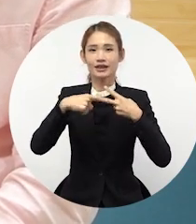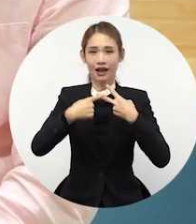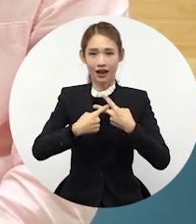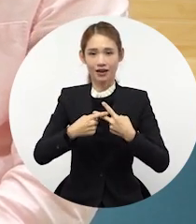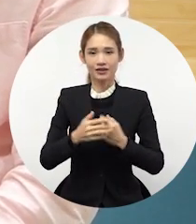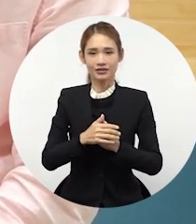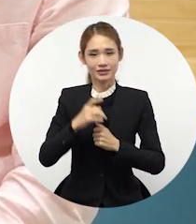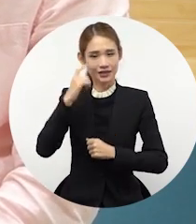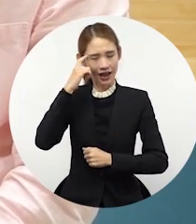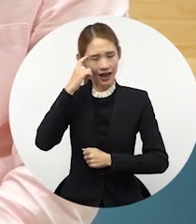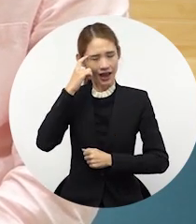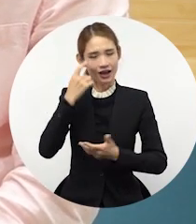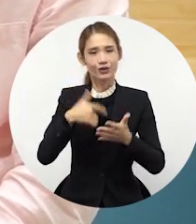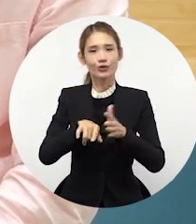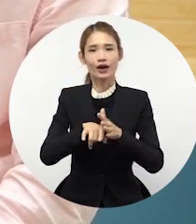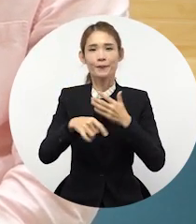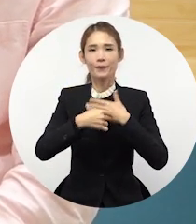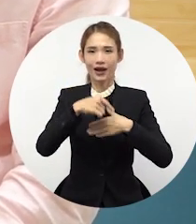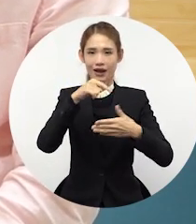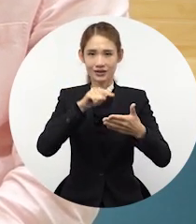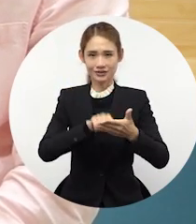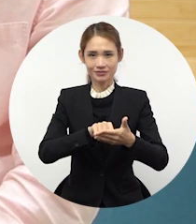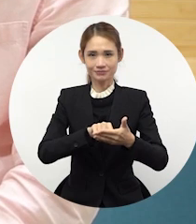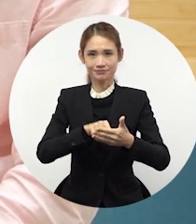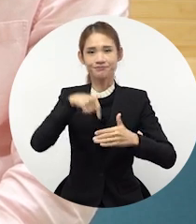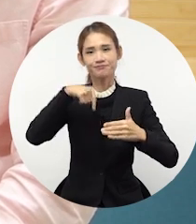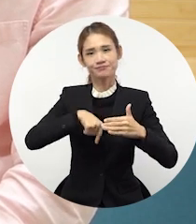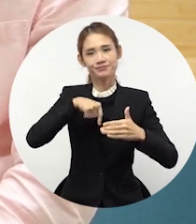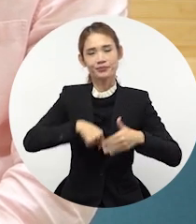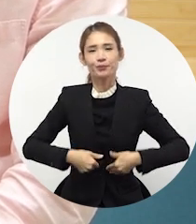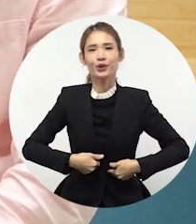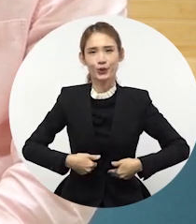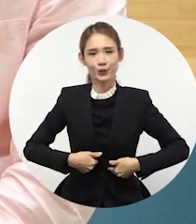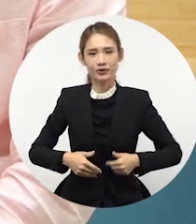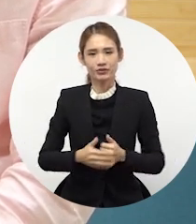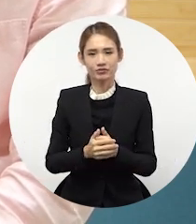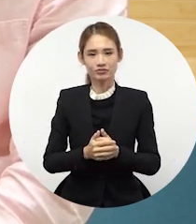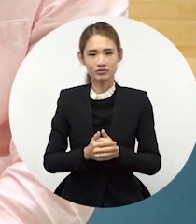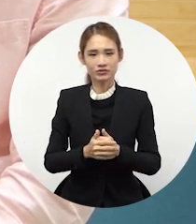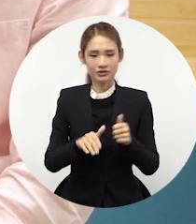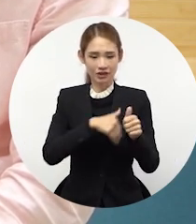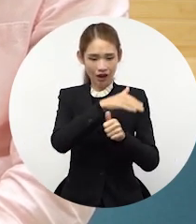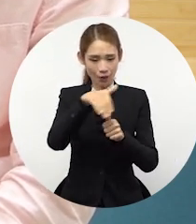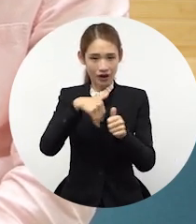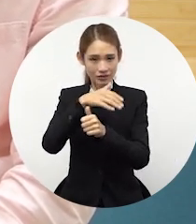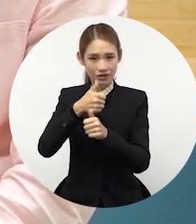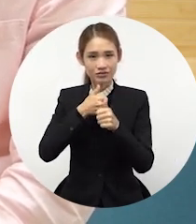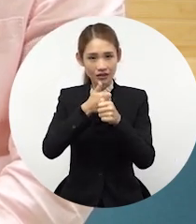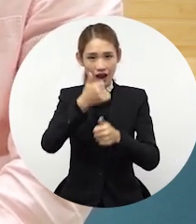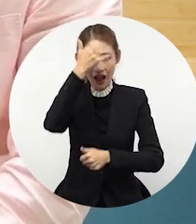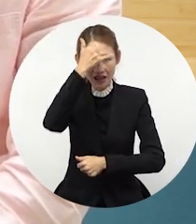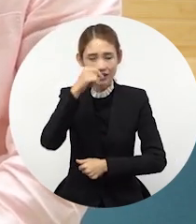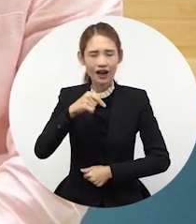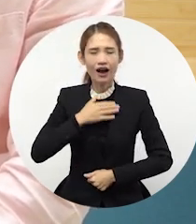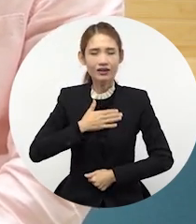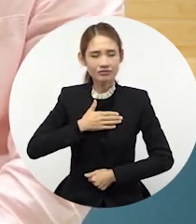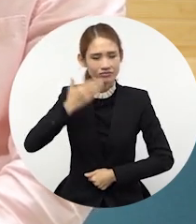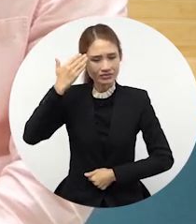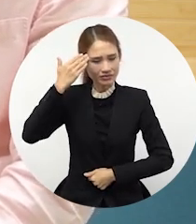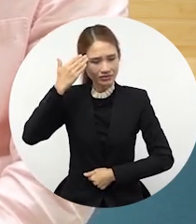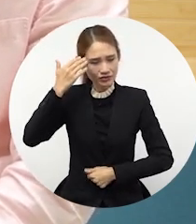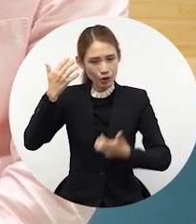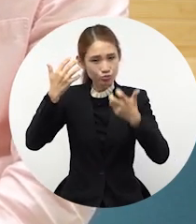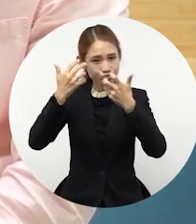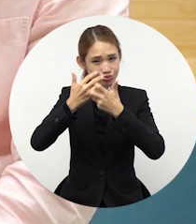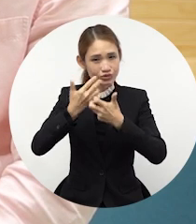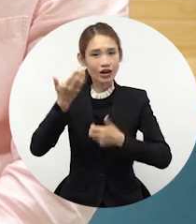이해하고 생각하려는 마음이 생각하려는 강조되어 마음. 나타난다. 그거가 있지 않으면은 아무리 내가 뭐 상황별 에티켓을 알건